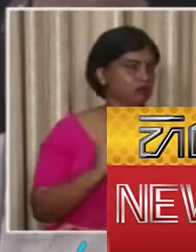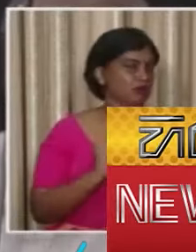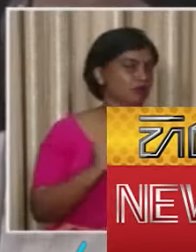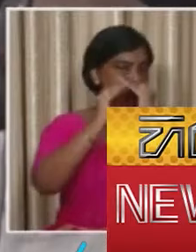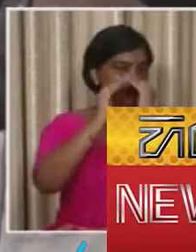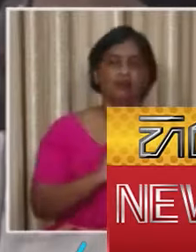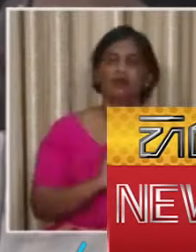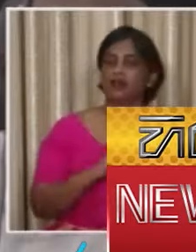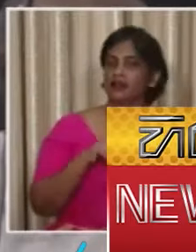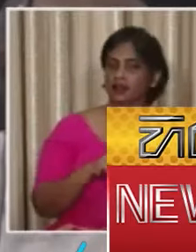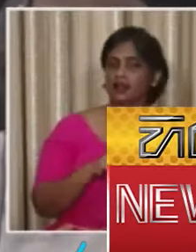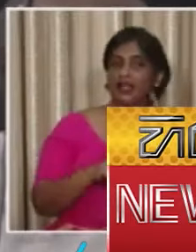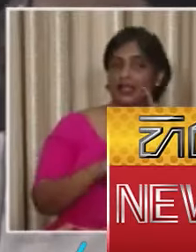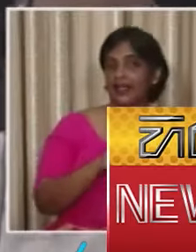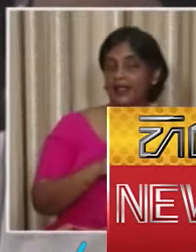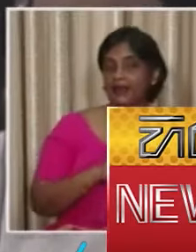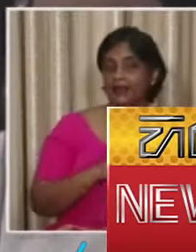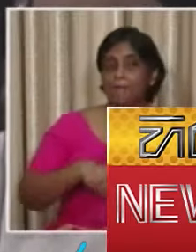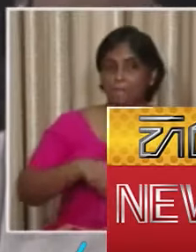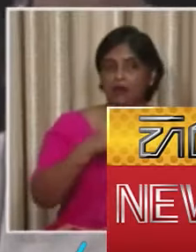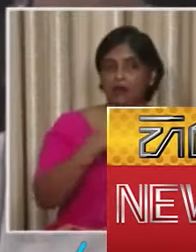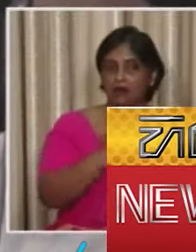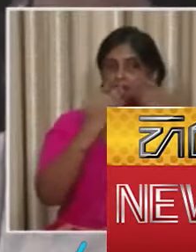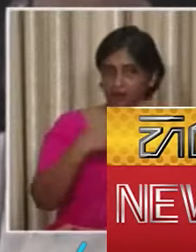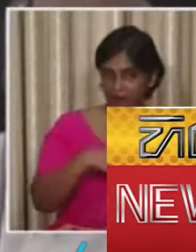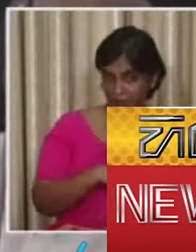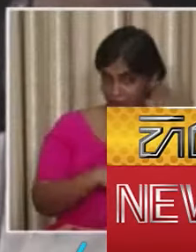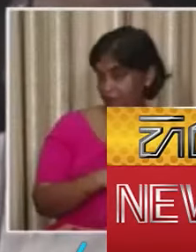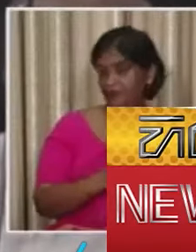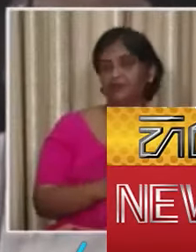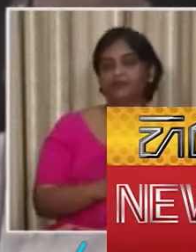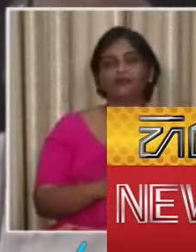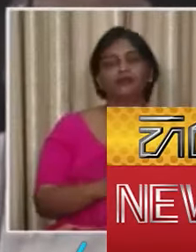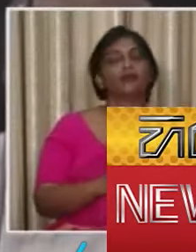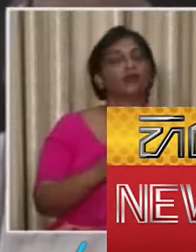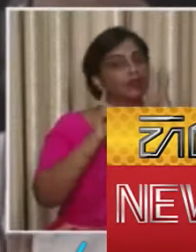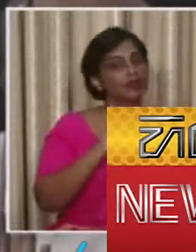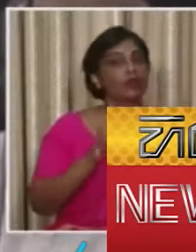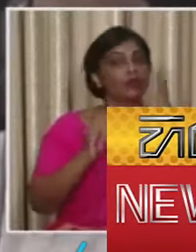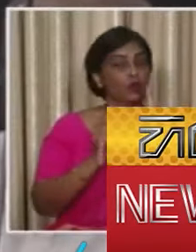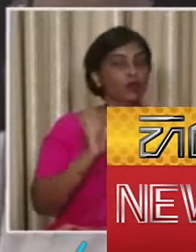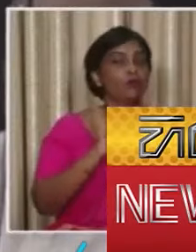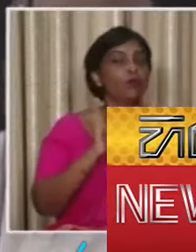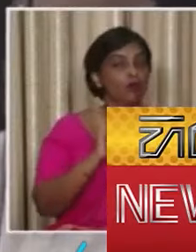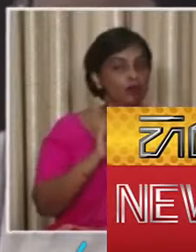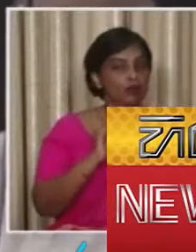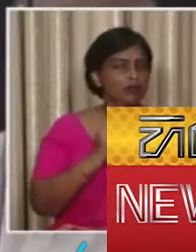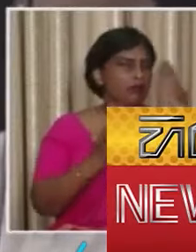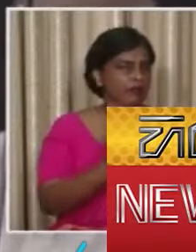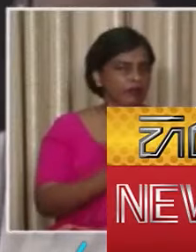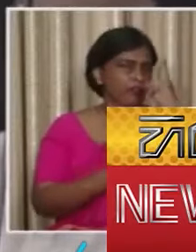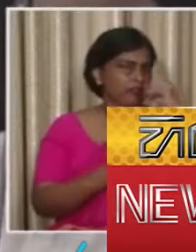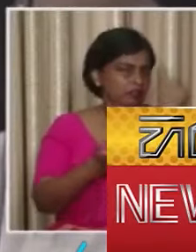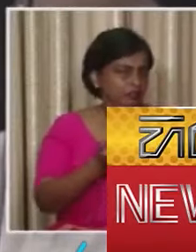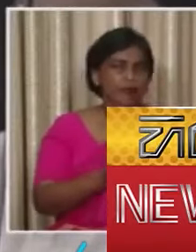වෙනවා. දැන් නුවර මාර්ගෙත් අපිට අවසන් කරන්න පුළුවන් වෙනවා. විදේශ ව්‍යාකෘති අතරමඟ නැවැත්වීමේ තවත්